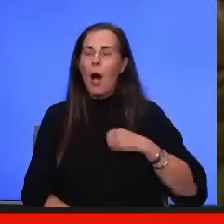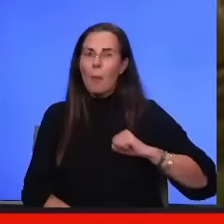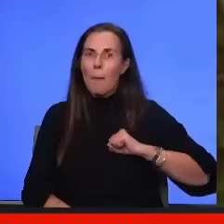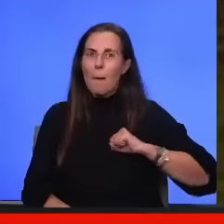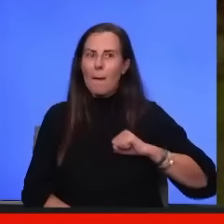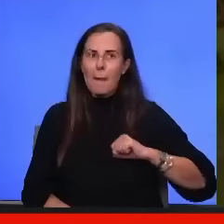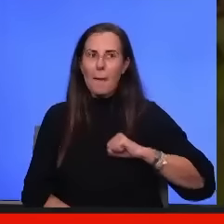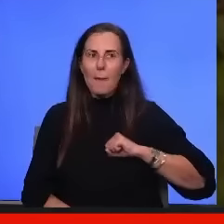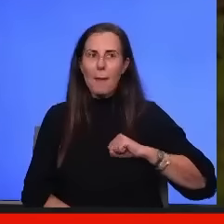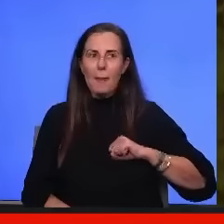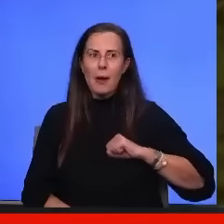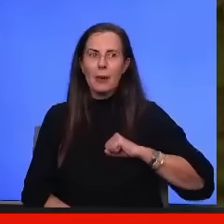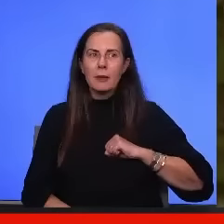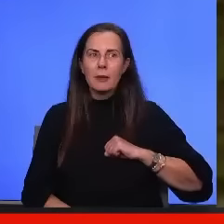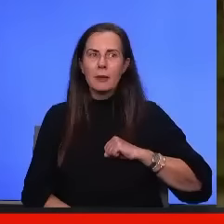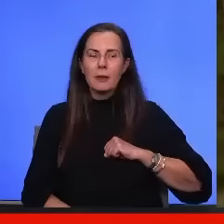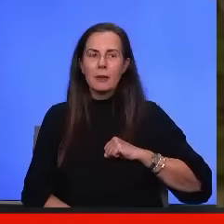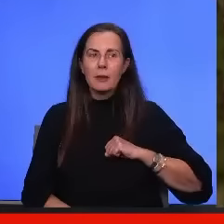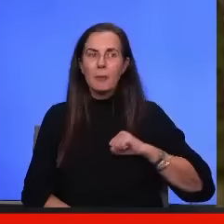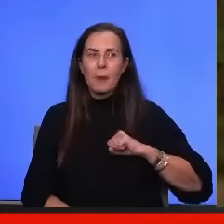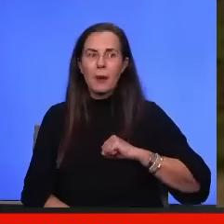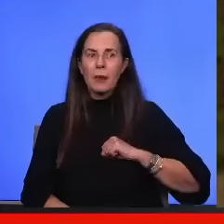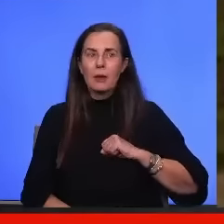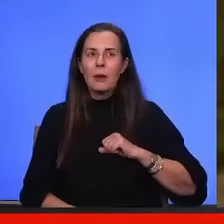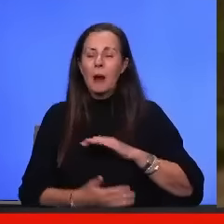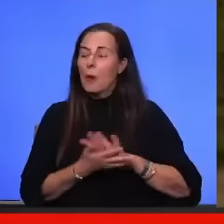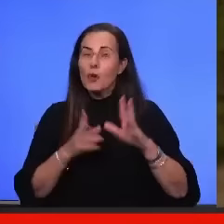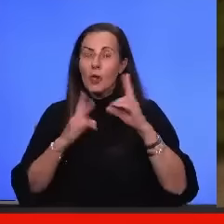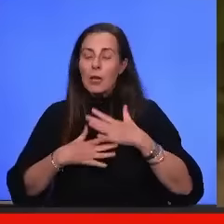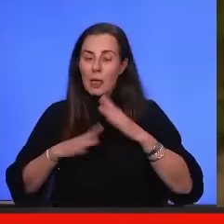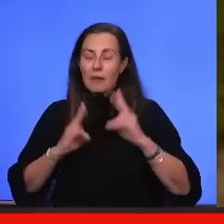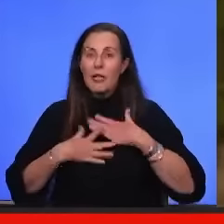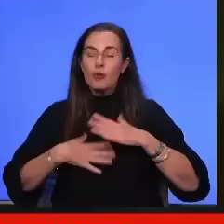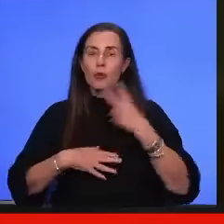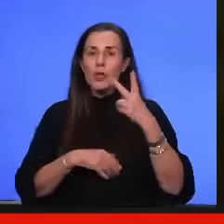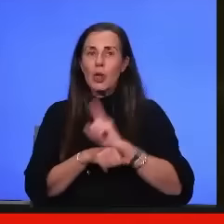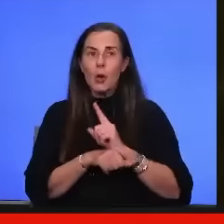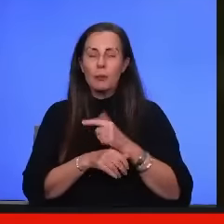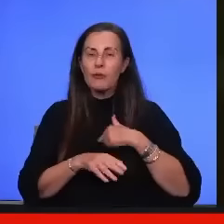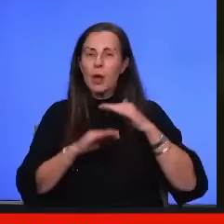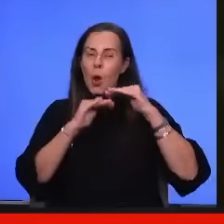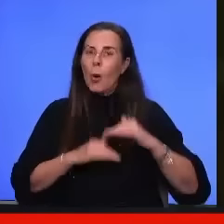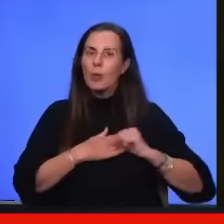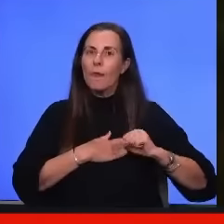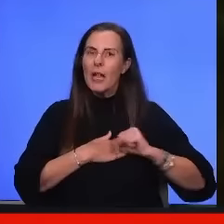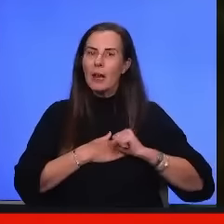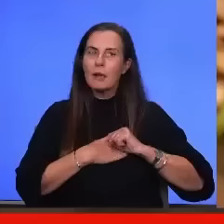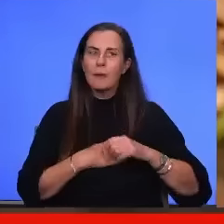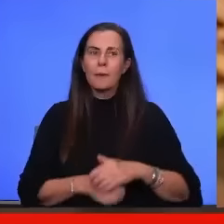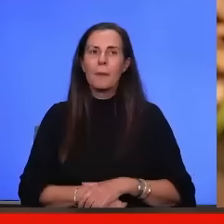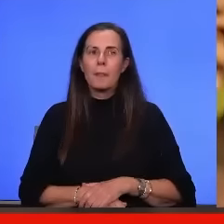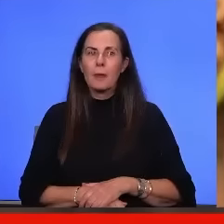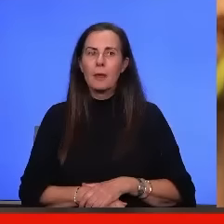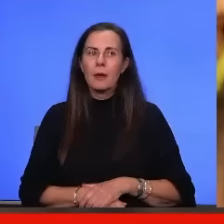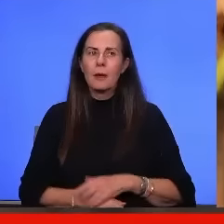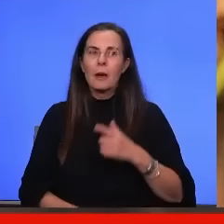מהיר, התחיל להיות, העצים התחילו לזוז, פשוט הפסקתי לנשום לאיזה 2 דקות, כדי שירד לי הדופק. נפרדתי ממי